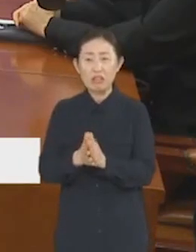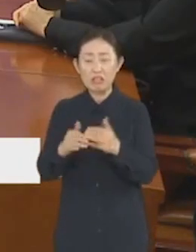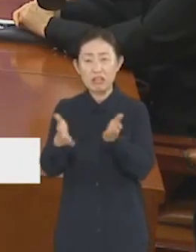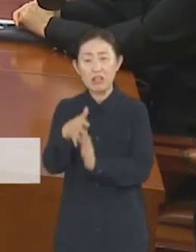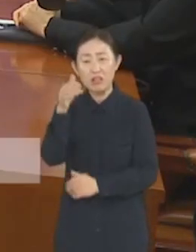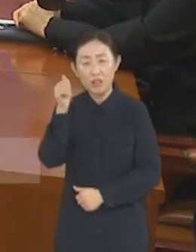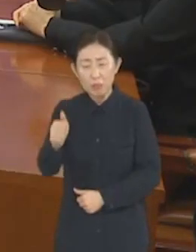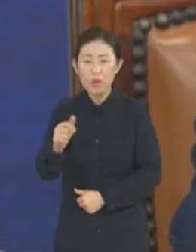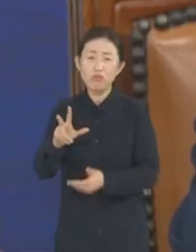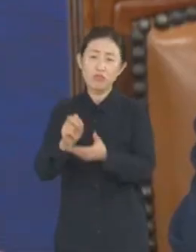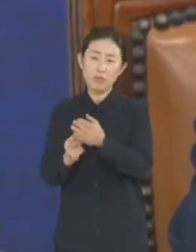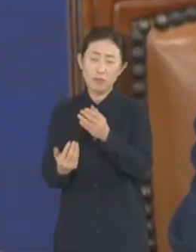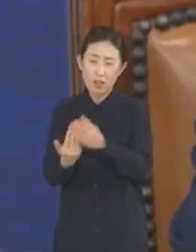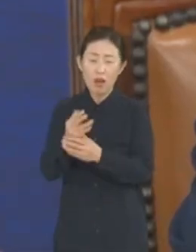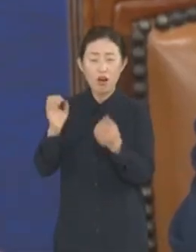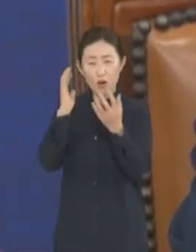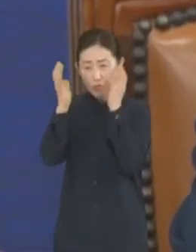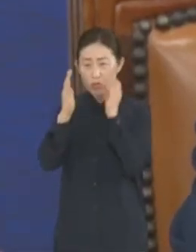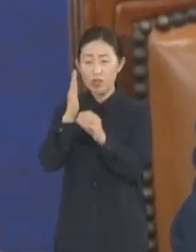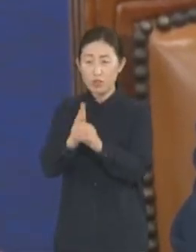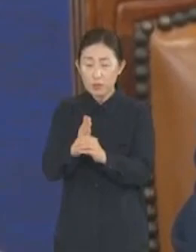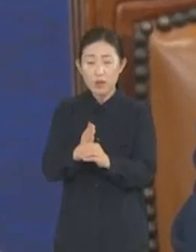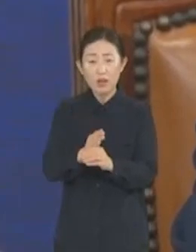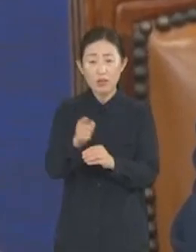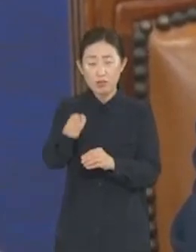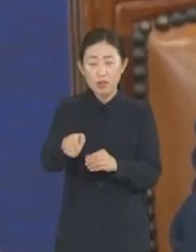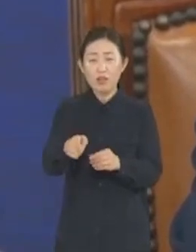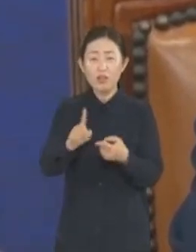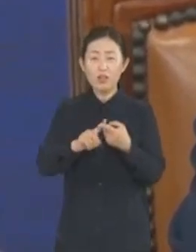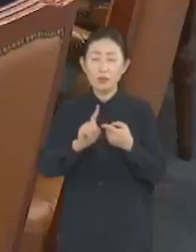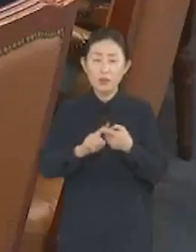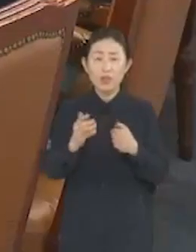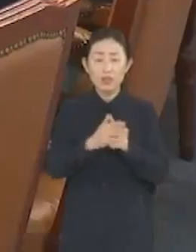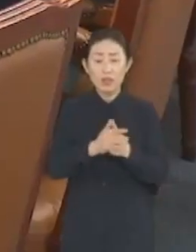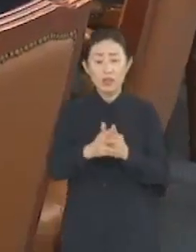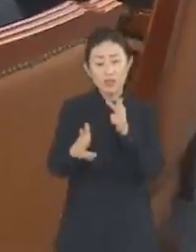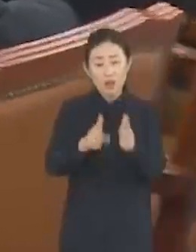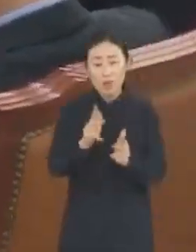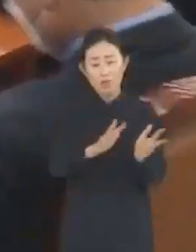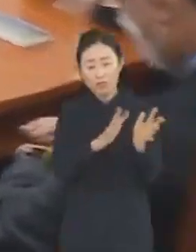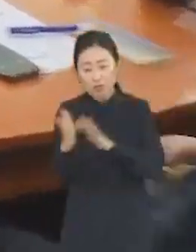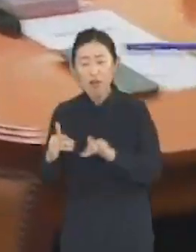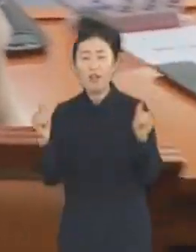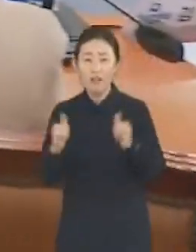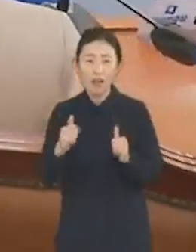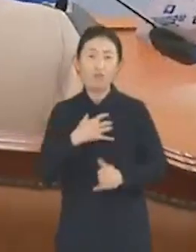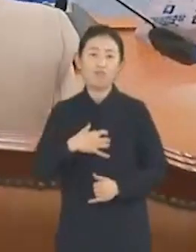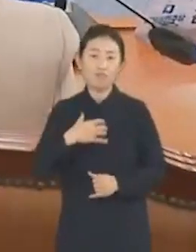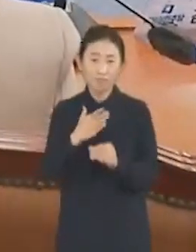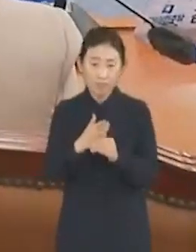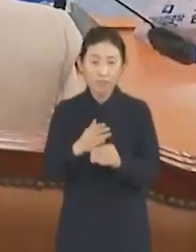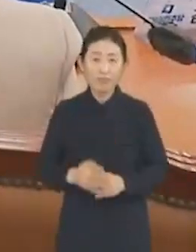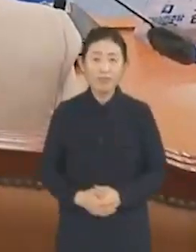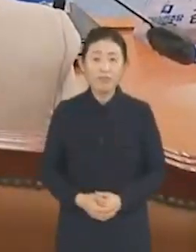속에 지역 현안 사업들이 차질을 빚지 않을까 우려되고 있습니다. TJB 이선학입니다.